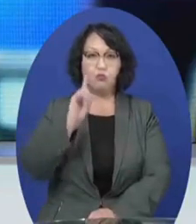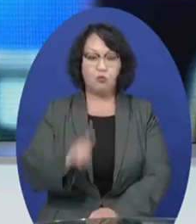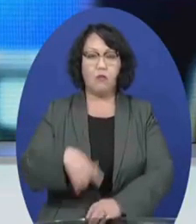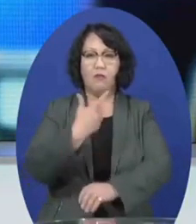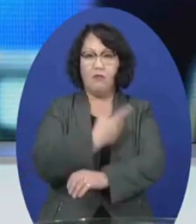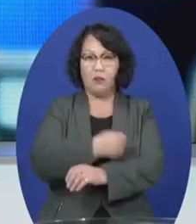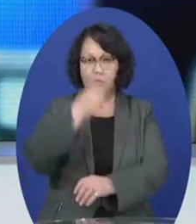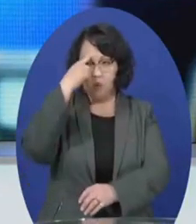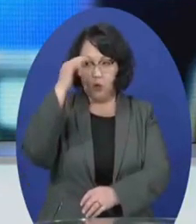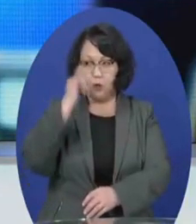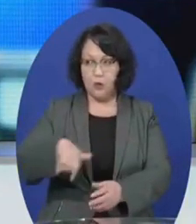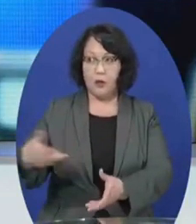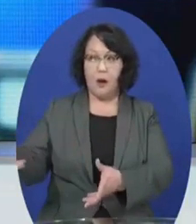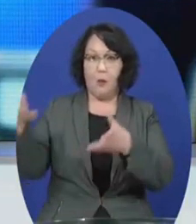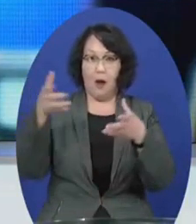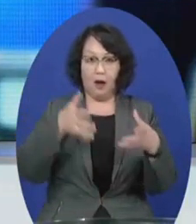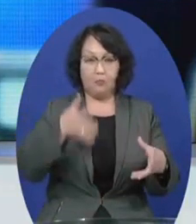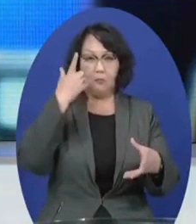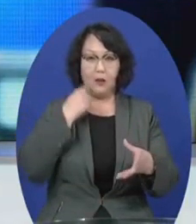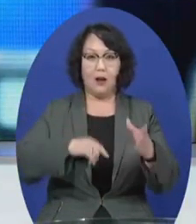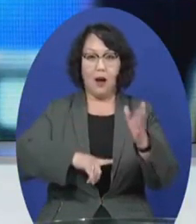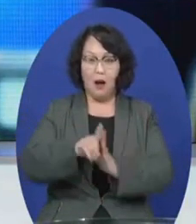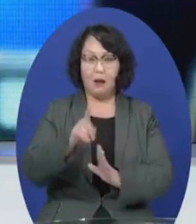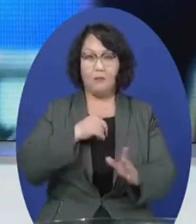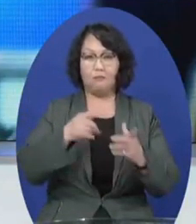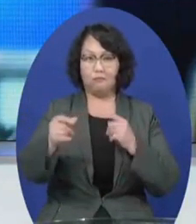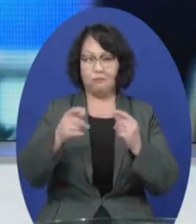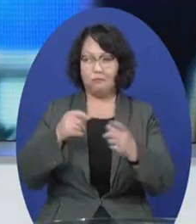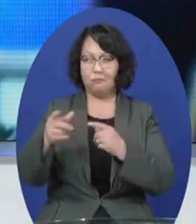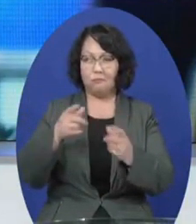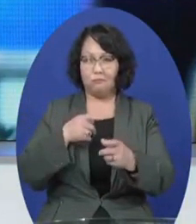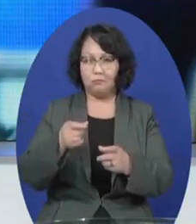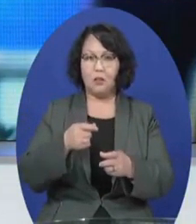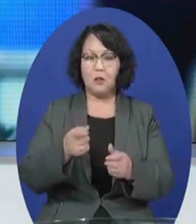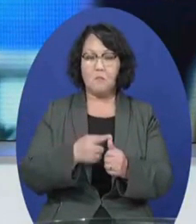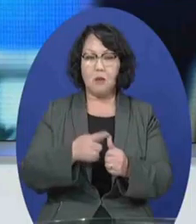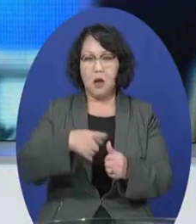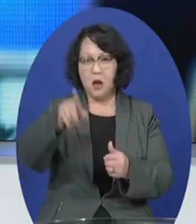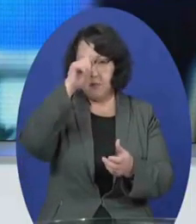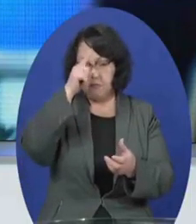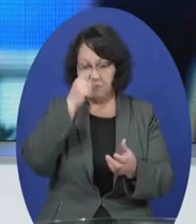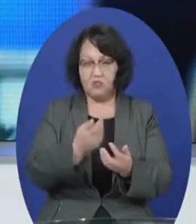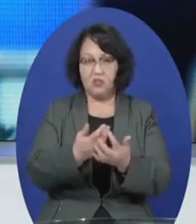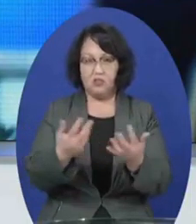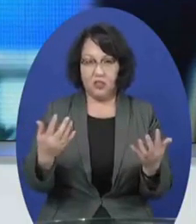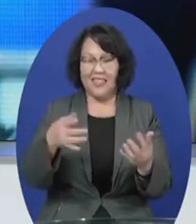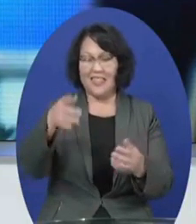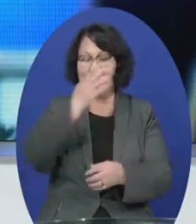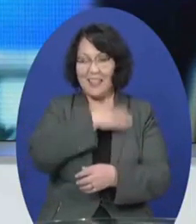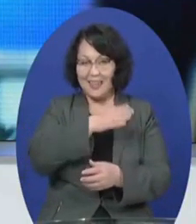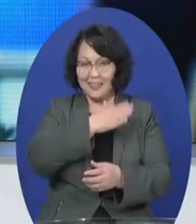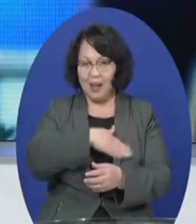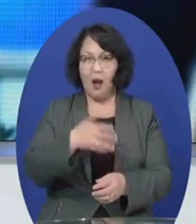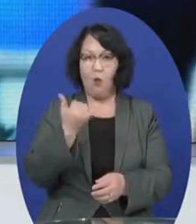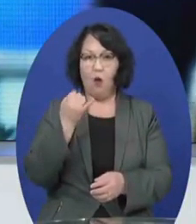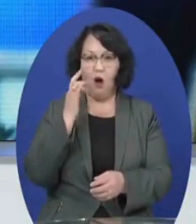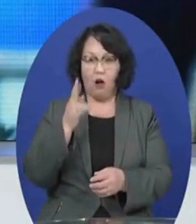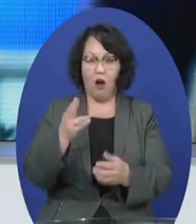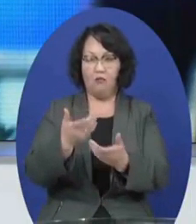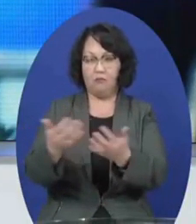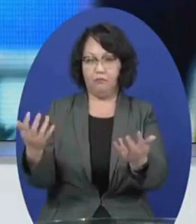хүлээн авснаар маргаашнаас эхлэх вакцины жуултад эхний ээлж нь халдварын голомтод ажиллаж байгаа эмч цагдаа онцгой албан агчдыг хамруулахар болж